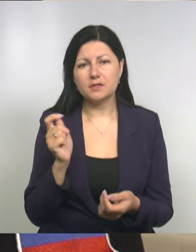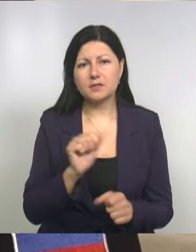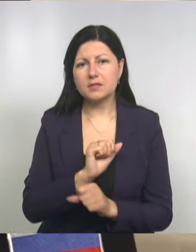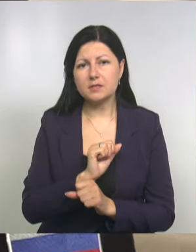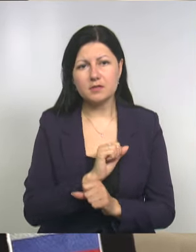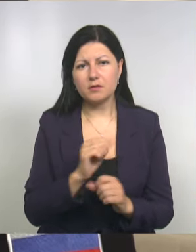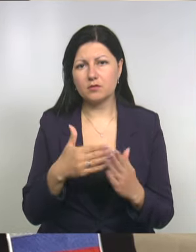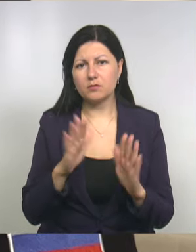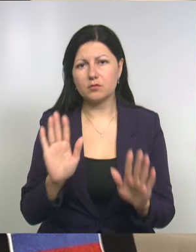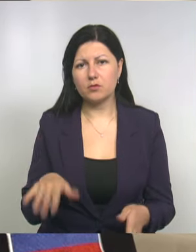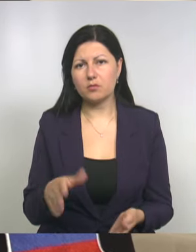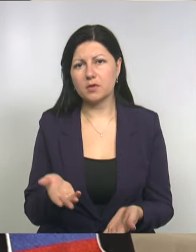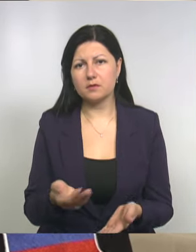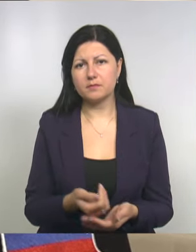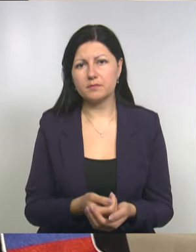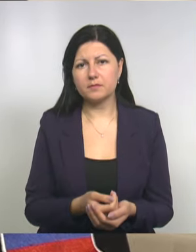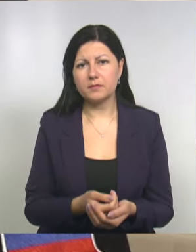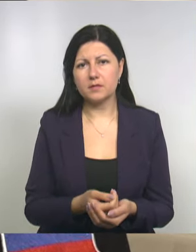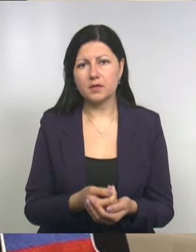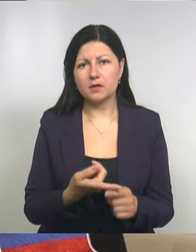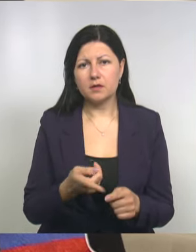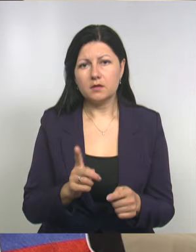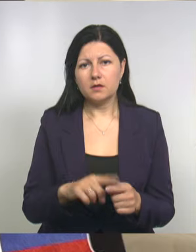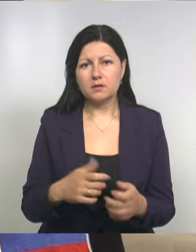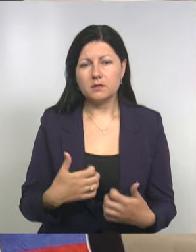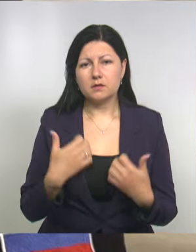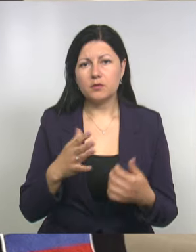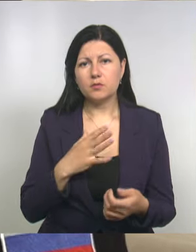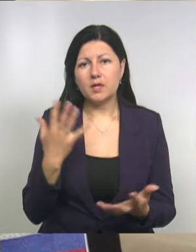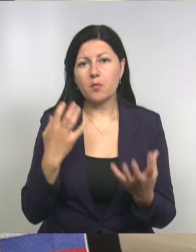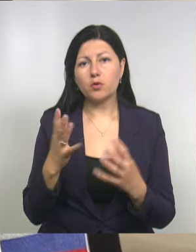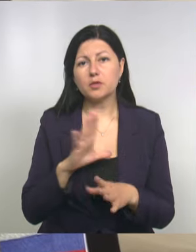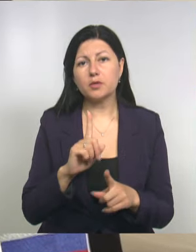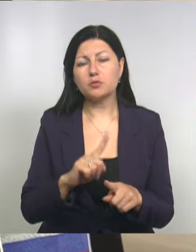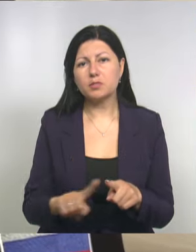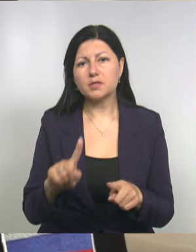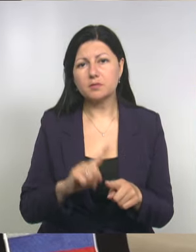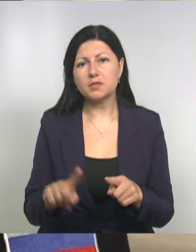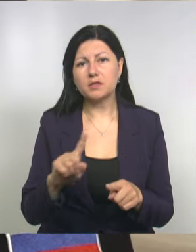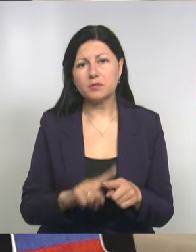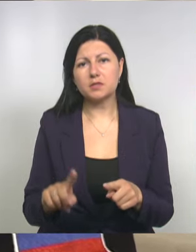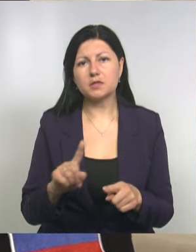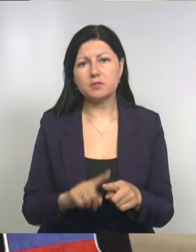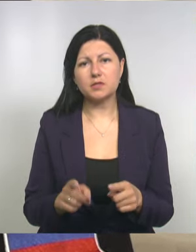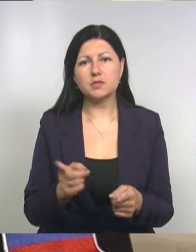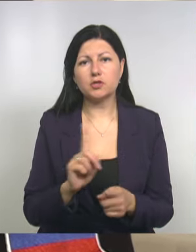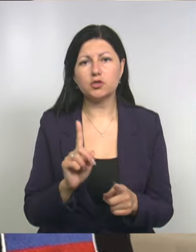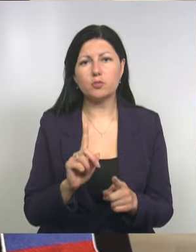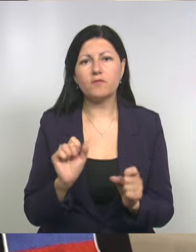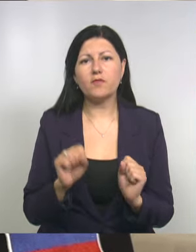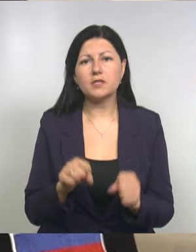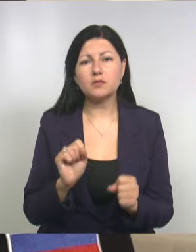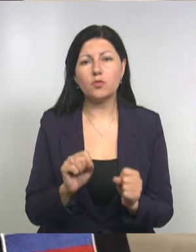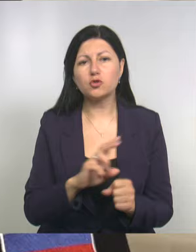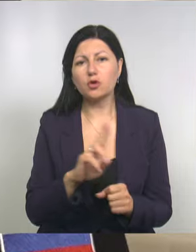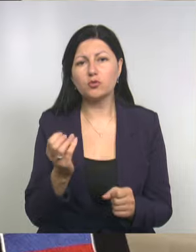дома, отдыхали. Вот эти вот эмоции. Эмоции были только то, что вот быстрее, быстрее, быстрее, быстрее, чтобы,